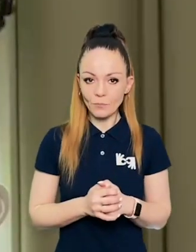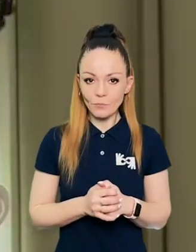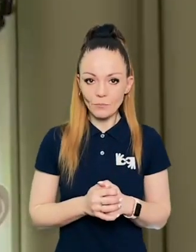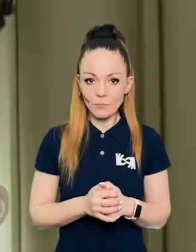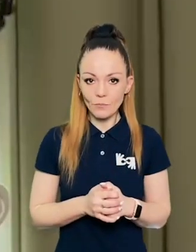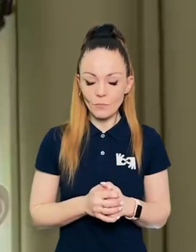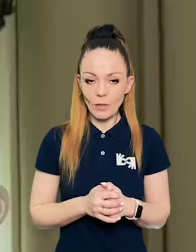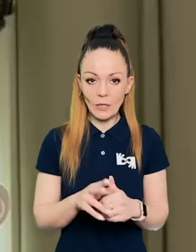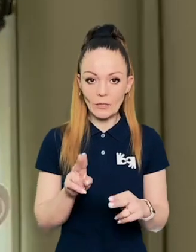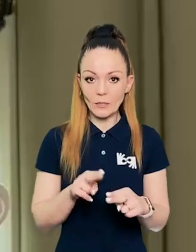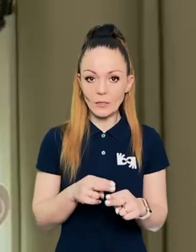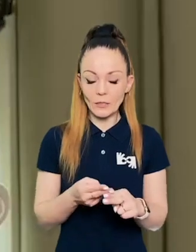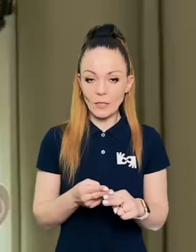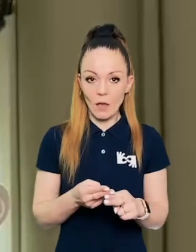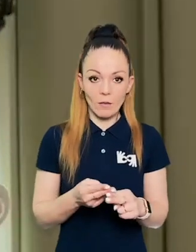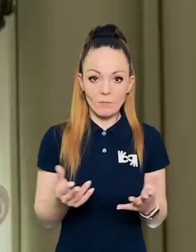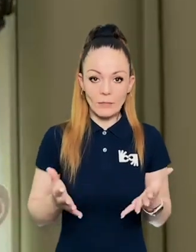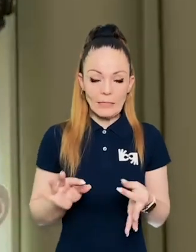дивіться,